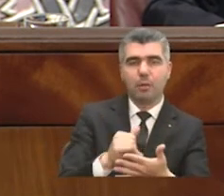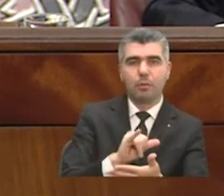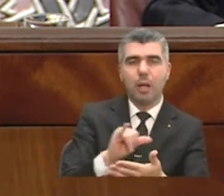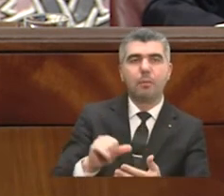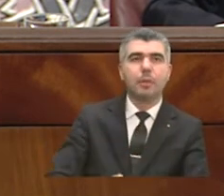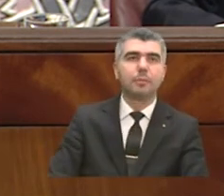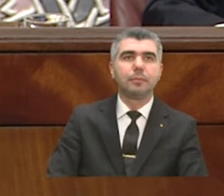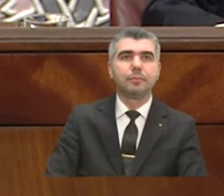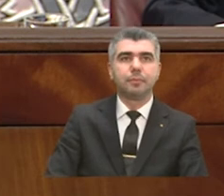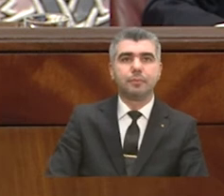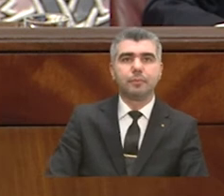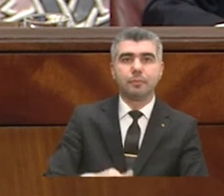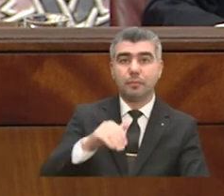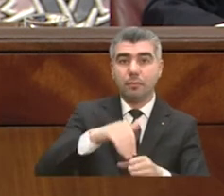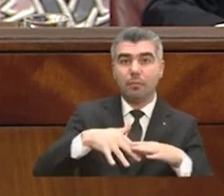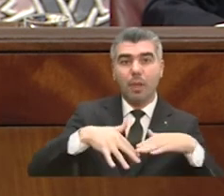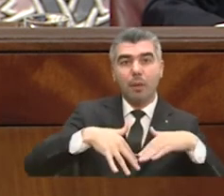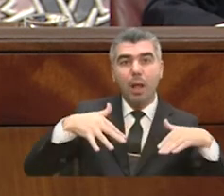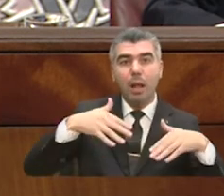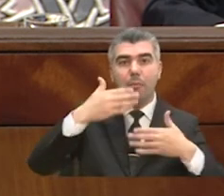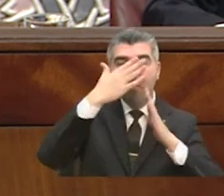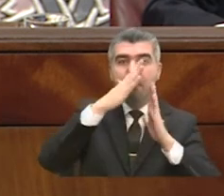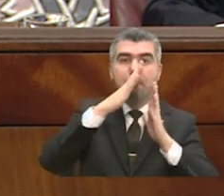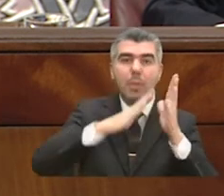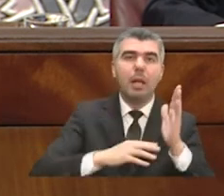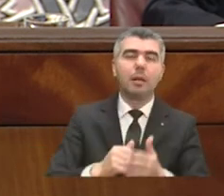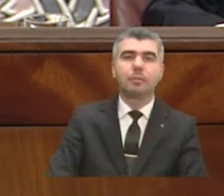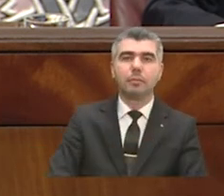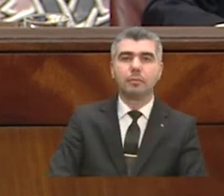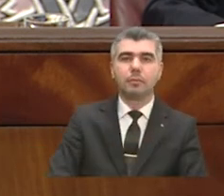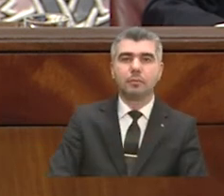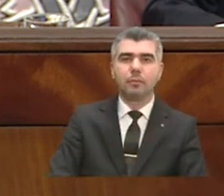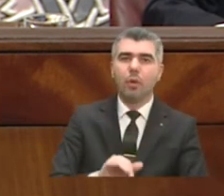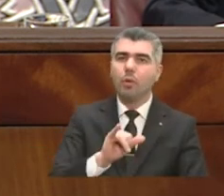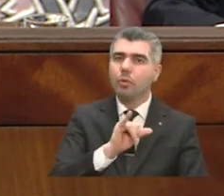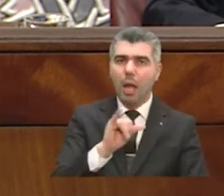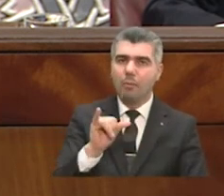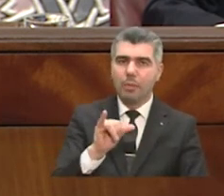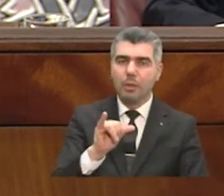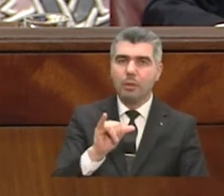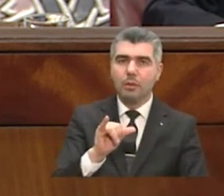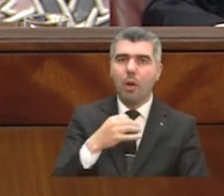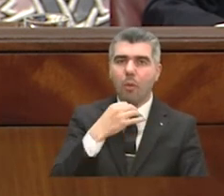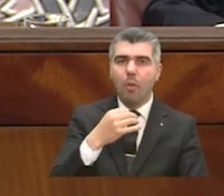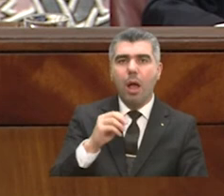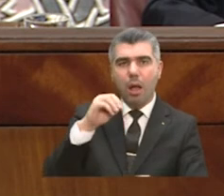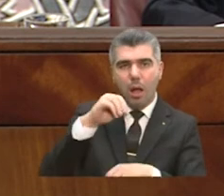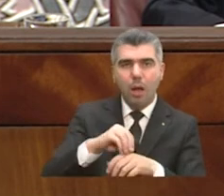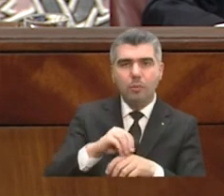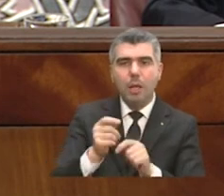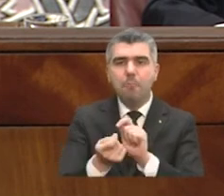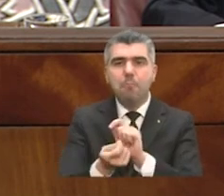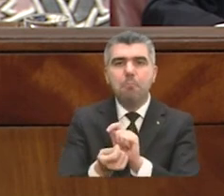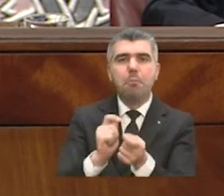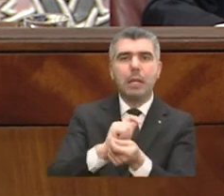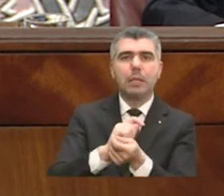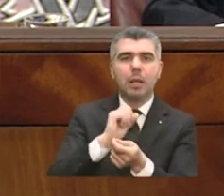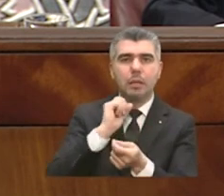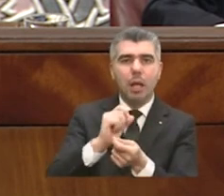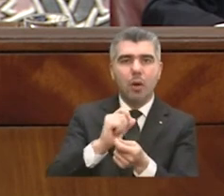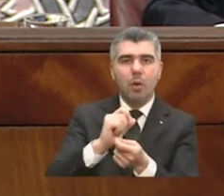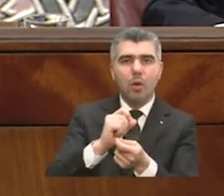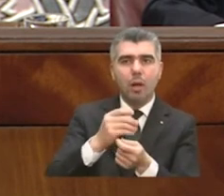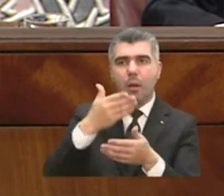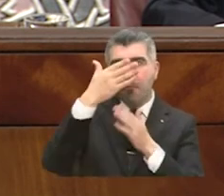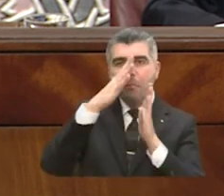va à l'encontre justement du principe de partenariat. Le Parlement du Royaume du Maroc n'a